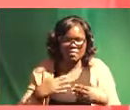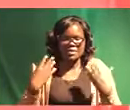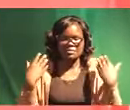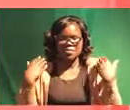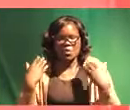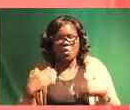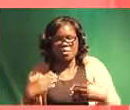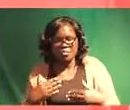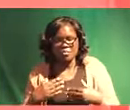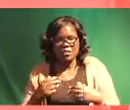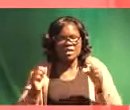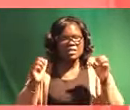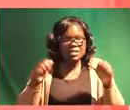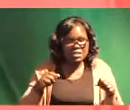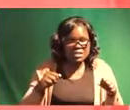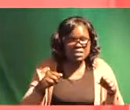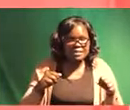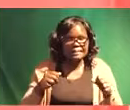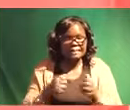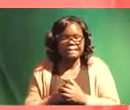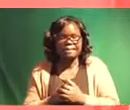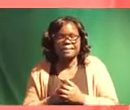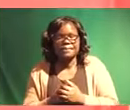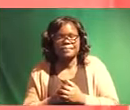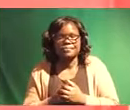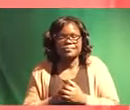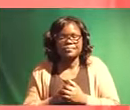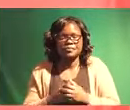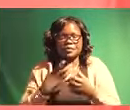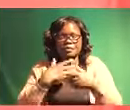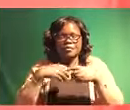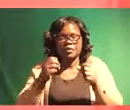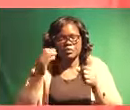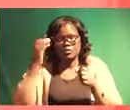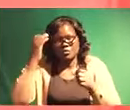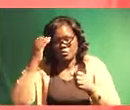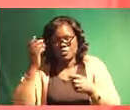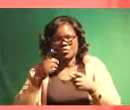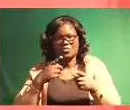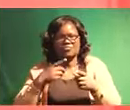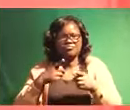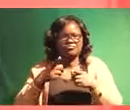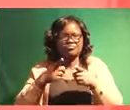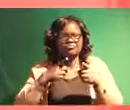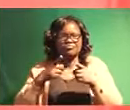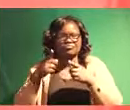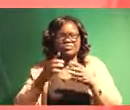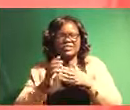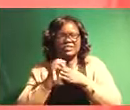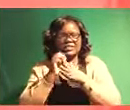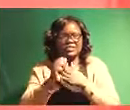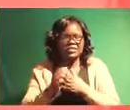Meru. Sindio namna hiyo watu wetu? Rais unajua tumetembea na hawa viongozi